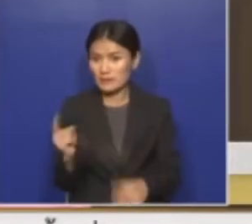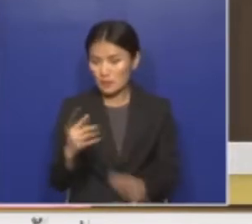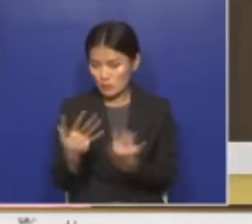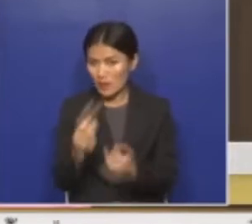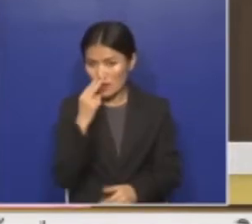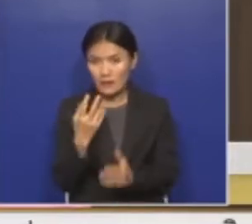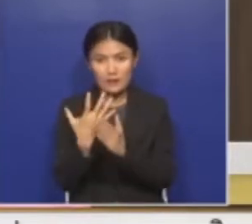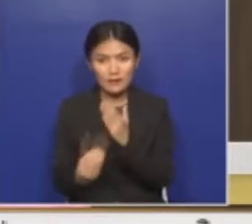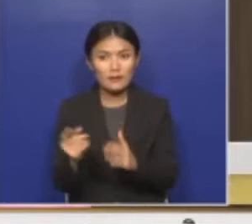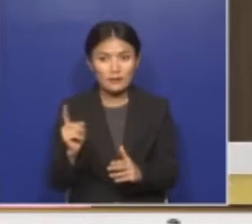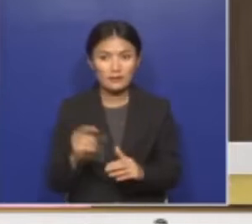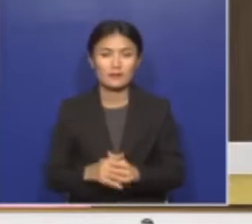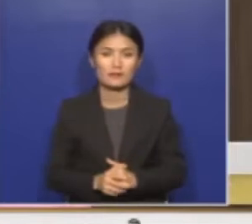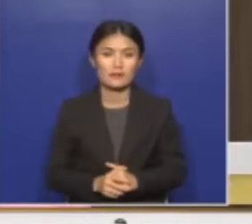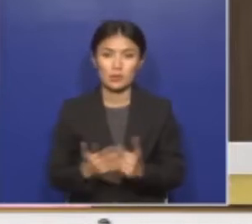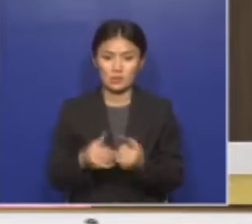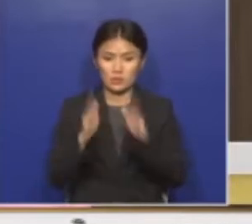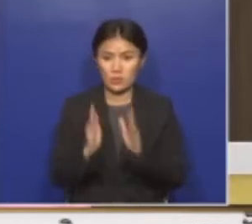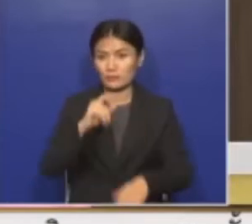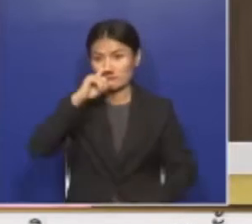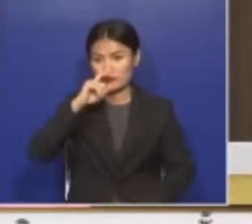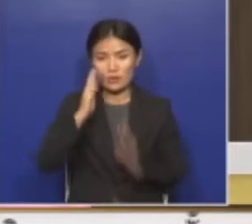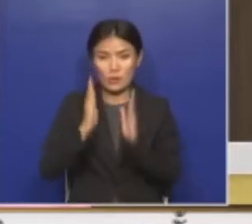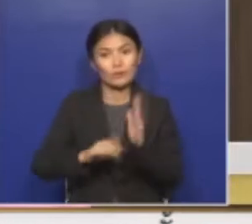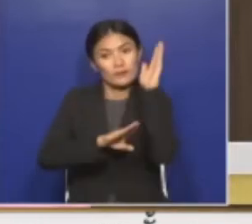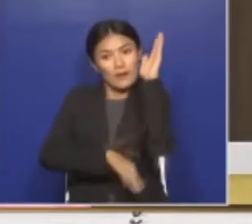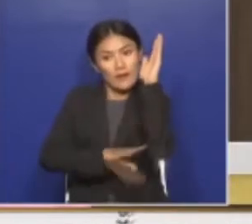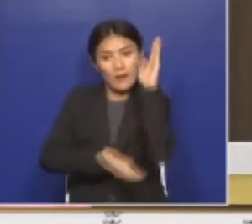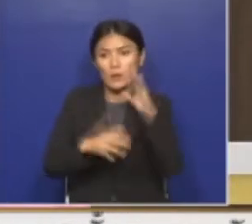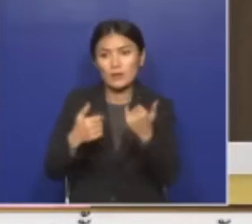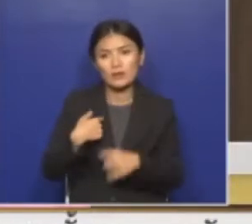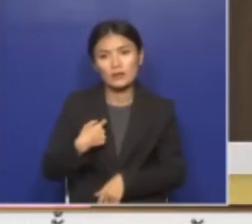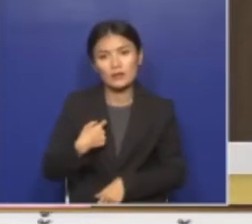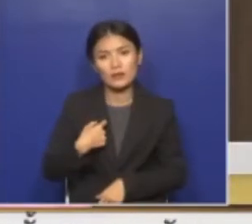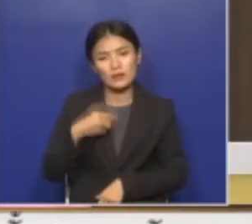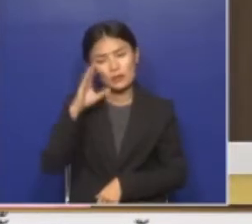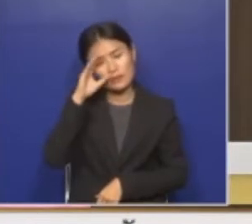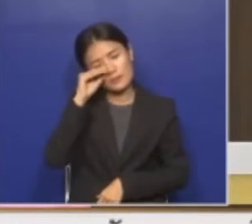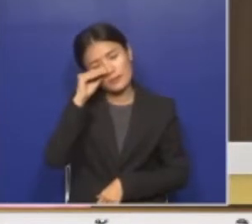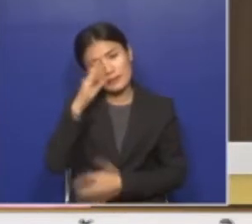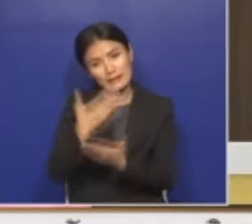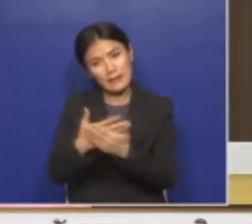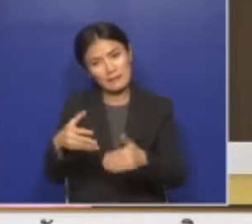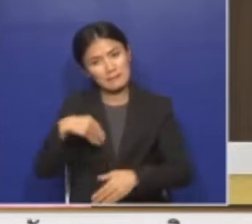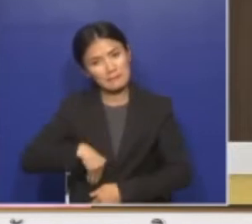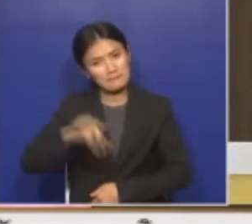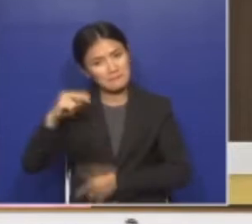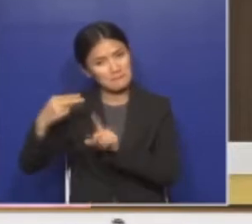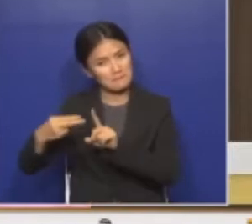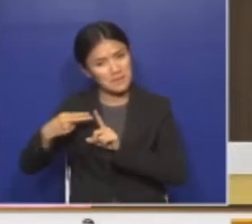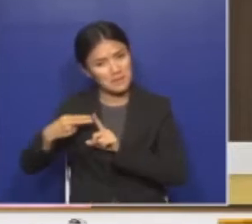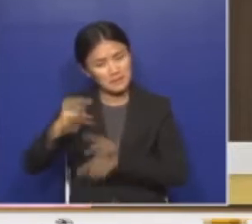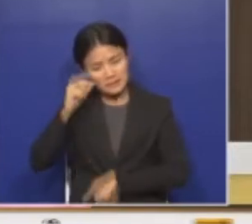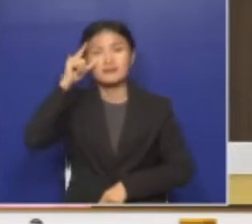เหลืออยู่ก็คือว่าชาวใต้หลับอยู่ก็ได้เงินหมื่นตื่นขึ้นมาก็ได้เงินล้าน